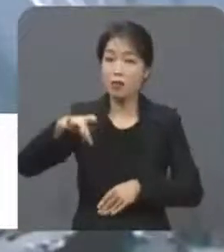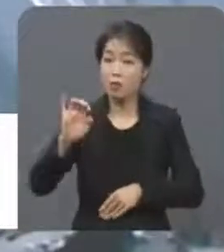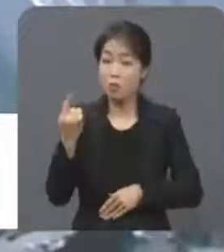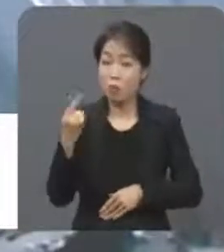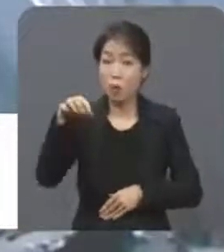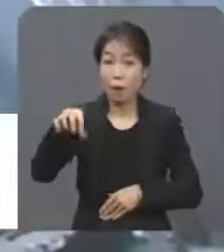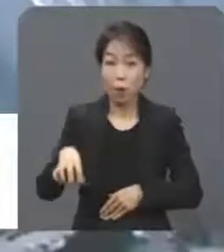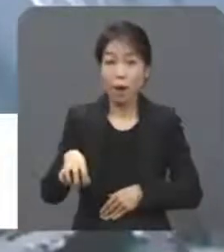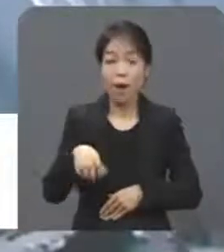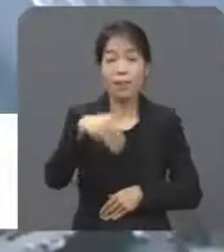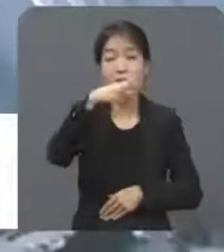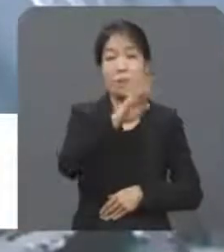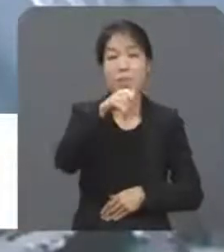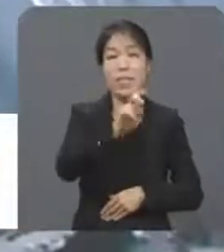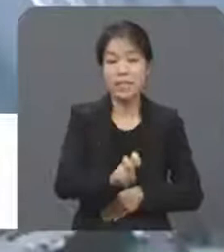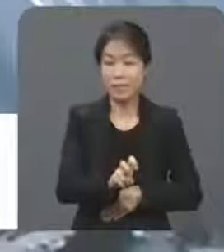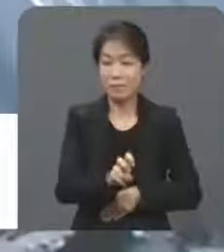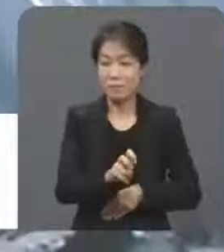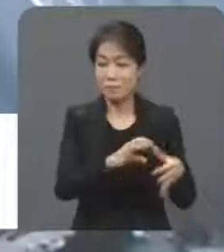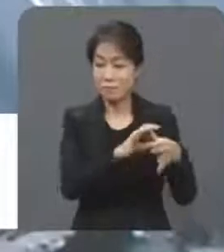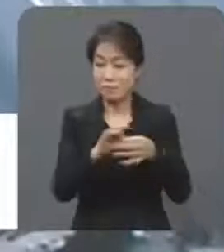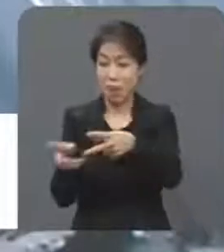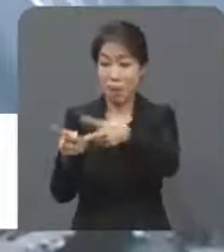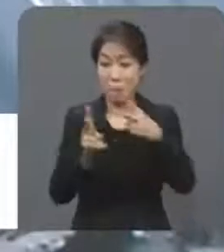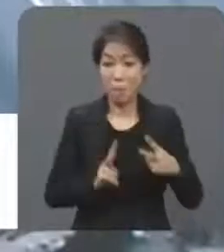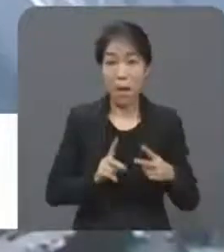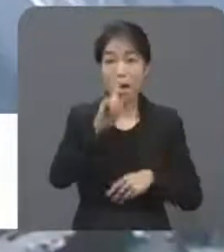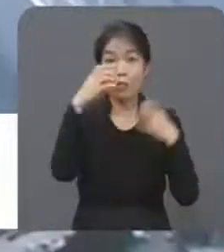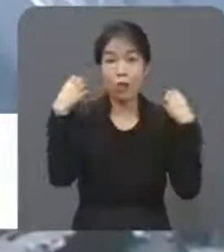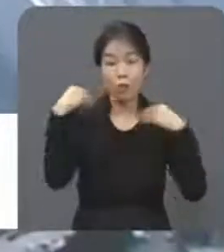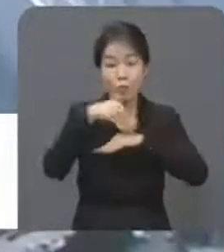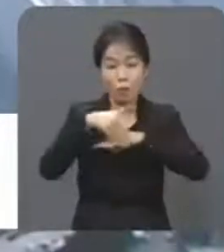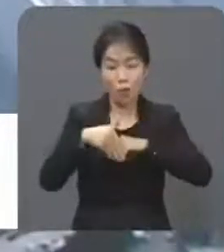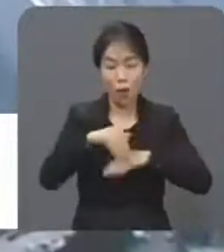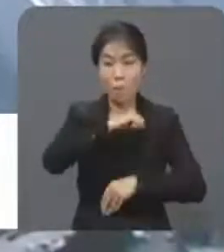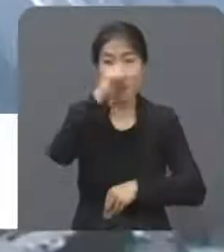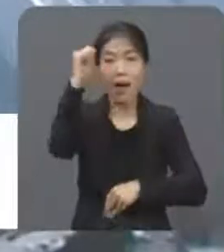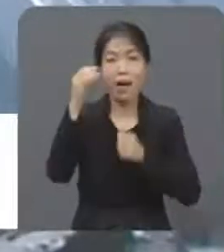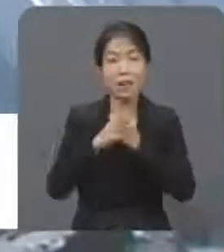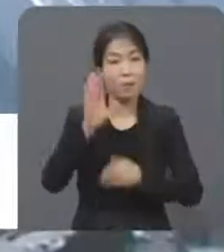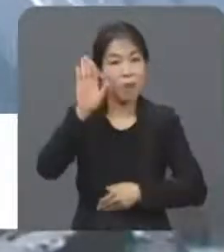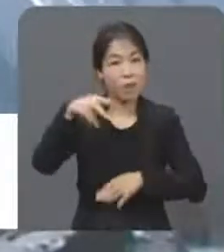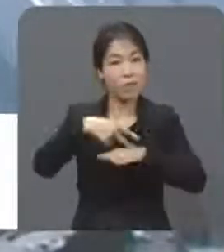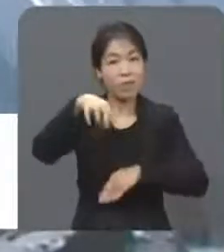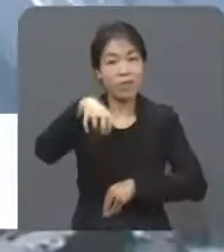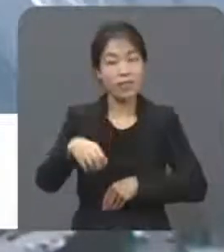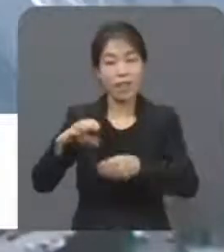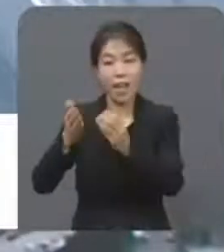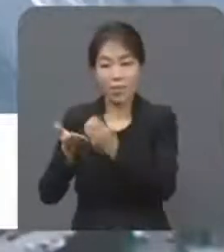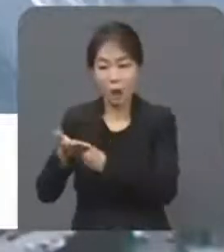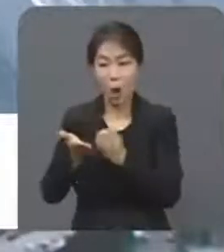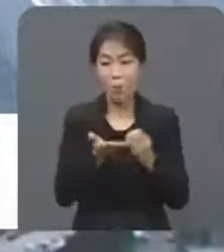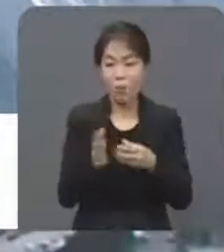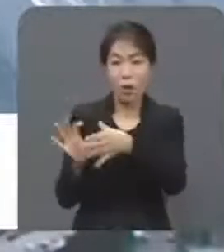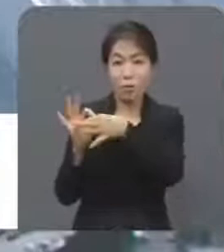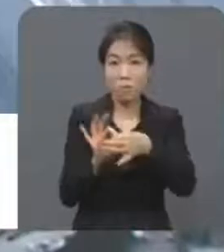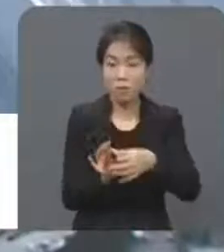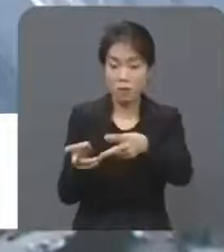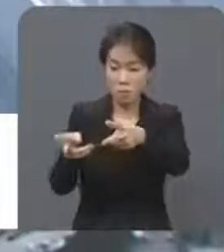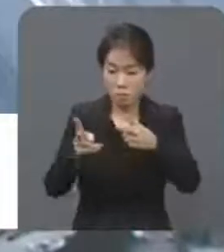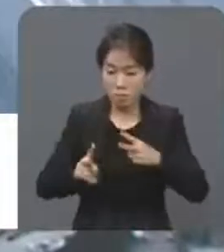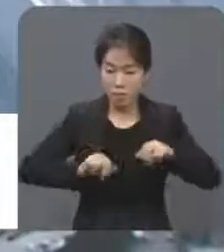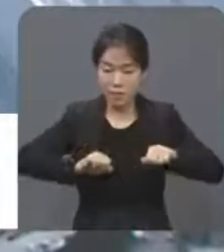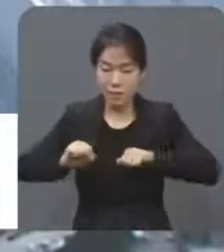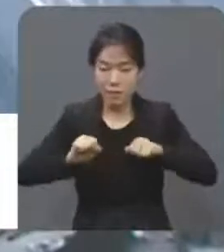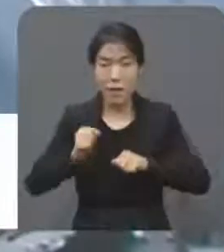비금도 를 잇는 교량 공사 가 정부도 룩에 회계 반영되면서 앞으로 신한 지역의 섬과 섬을 잇는 연도교 사업이